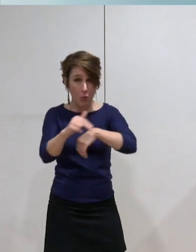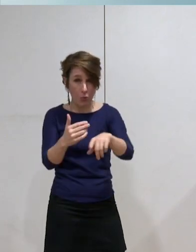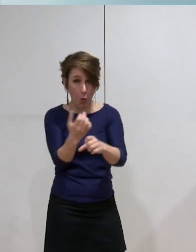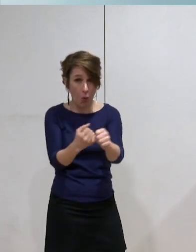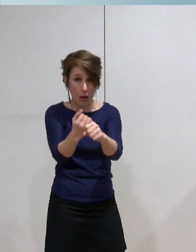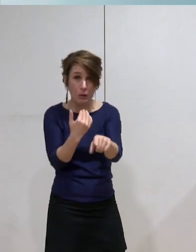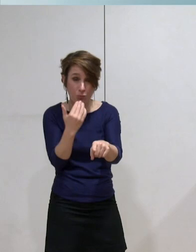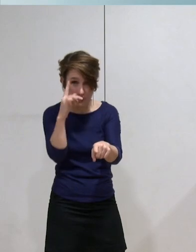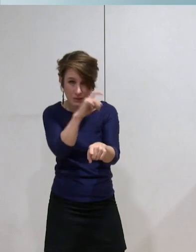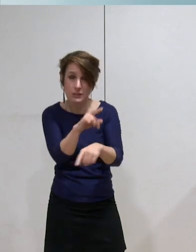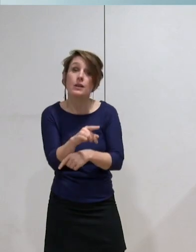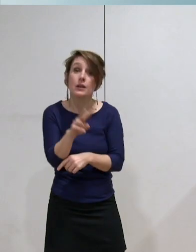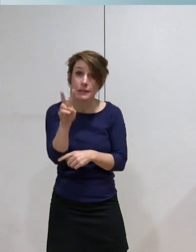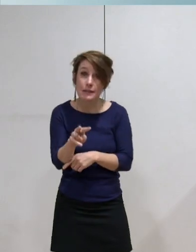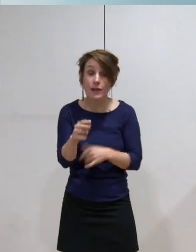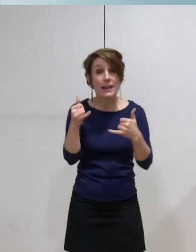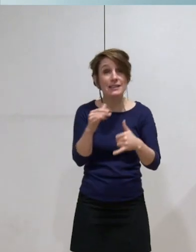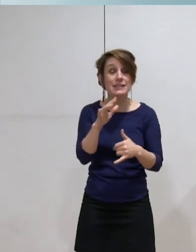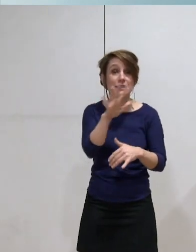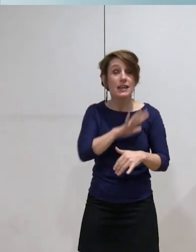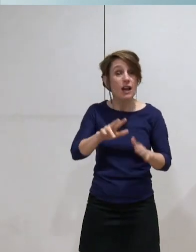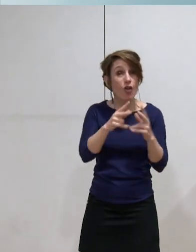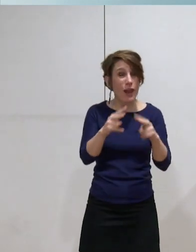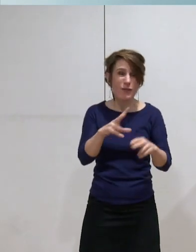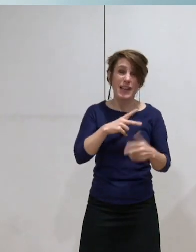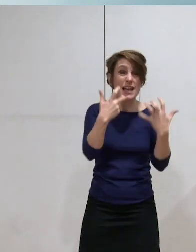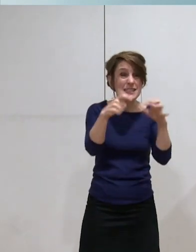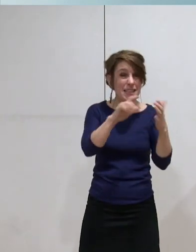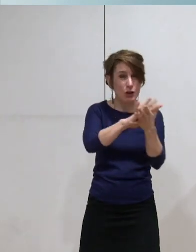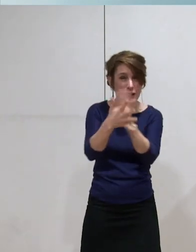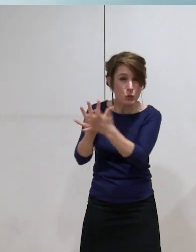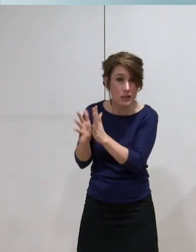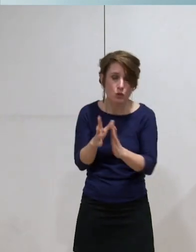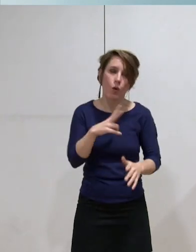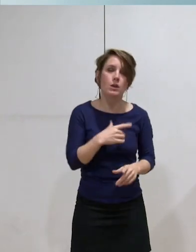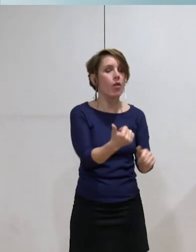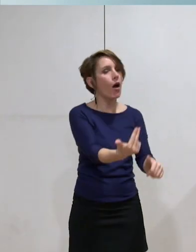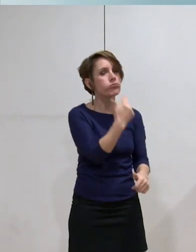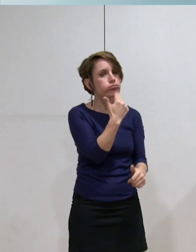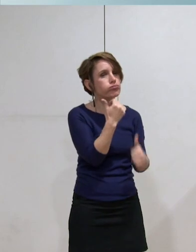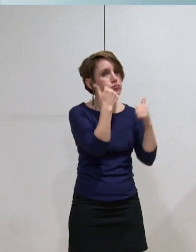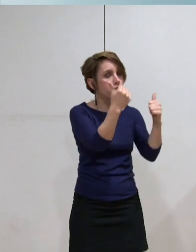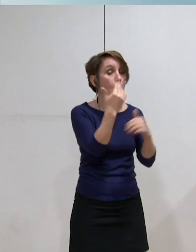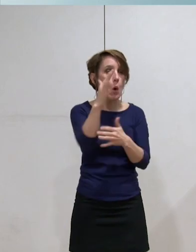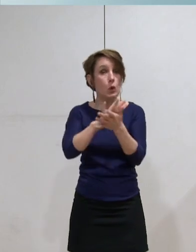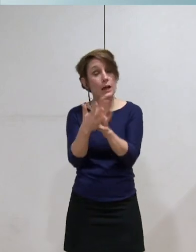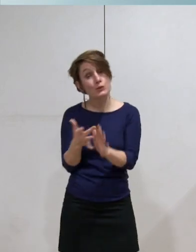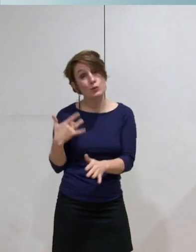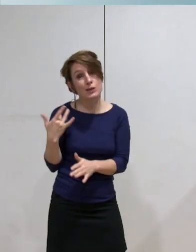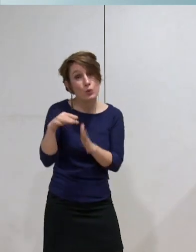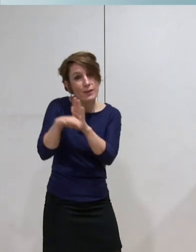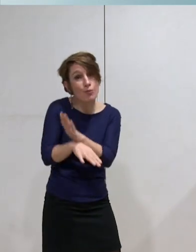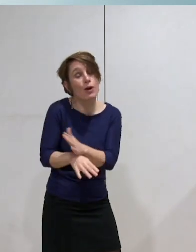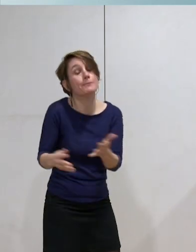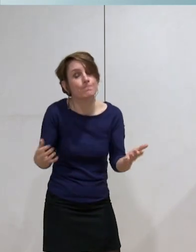vraies il y a 700 associations dans la ville il y en a qui sont formidables et d'autres qui sont peut-être un peu moins utiles alors je sais que ce